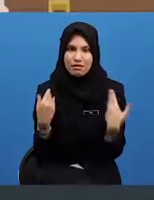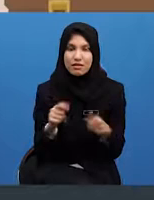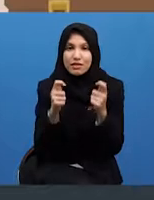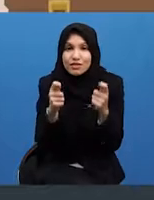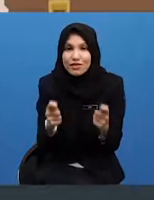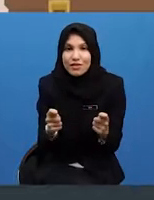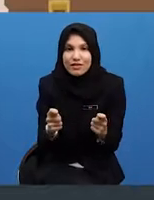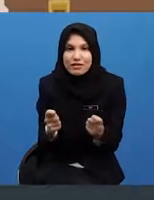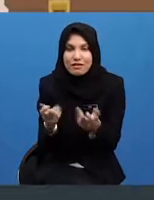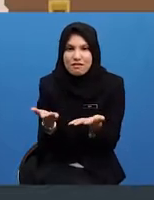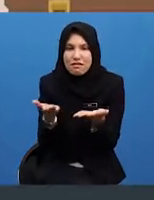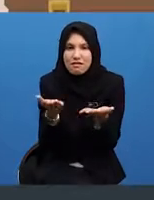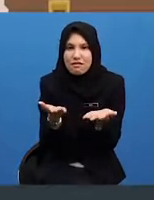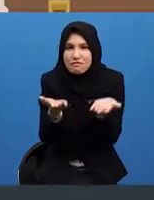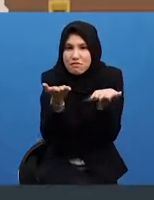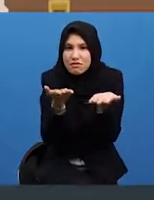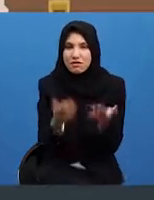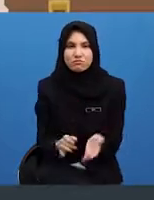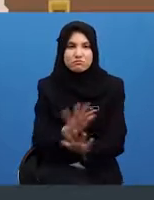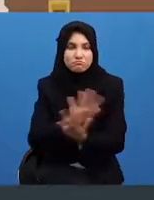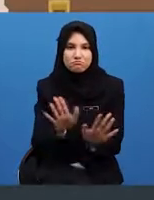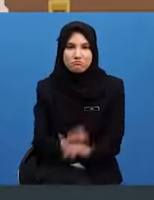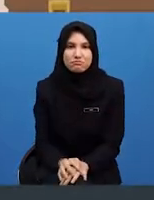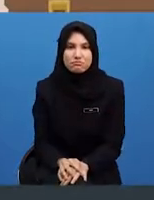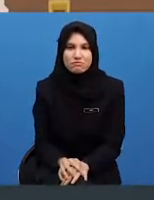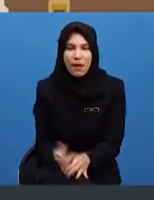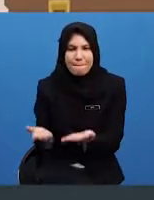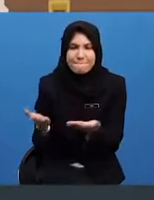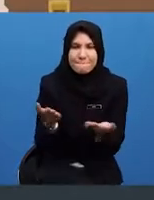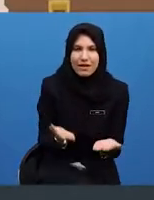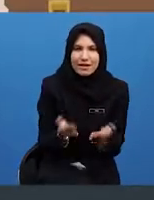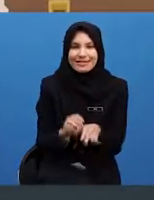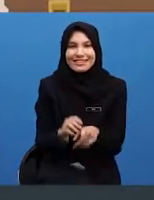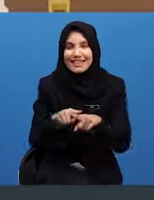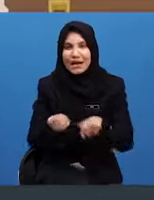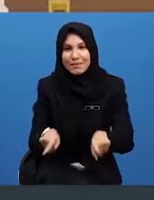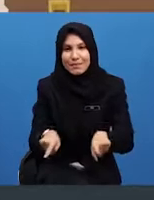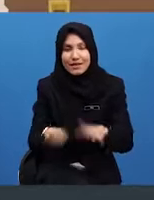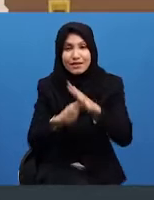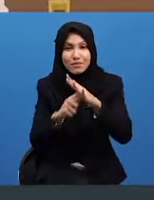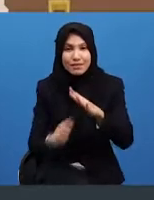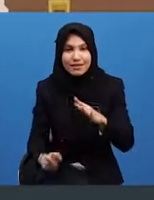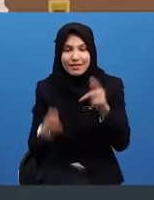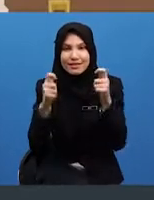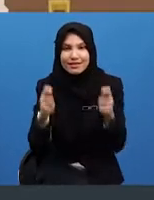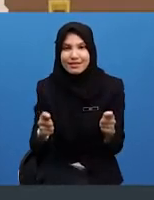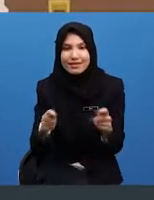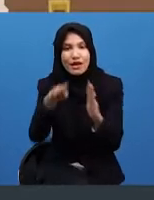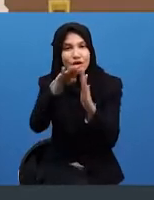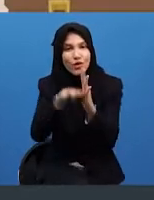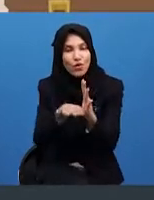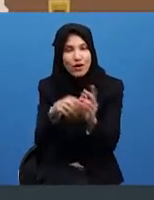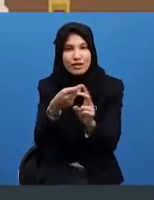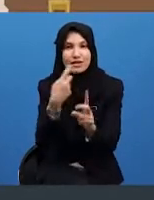ini ringan? Tidak sama sekali. Tong ini berat tetapi ketumpatan tong ini kurang